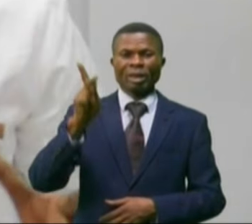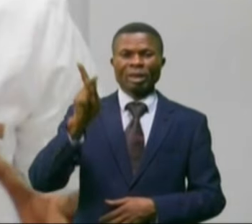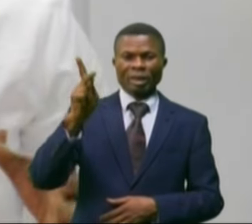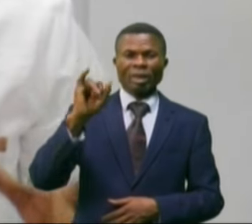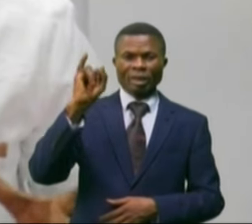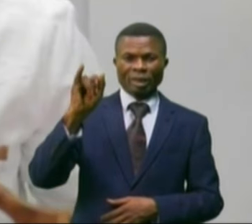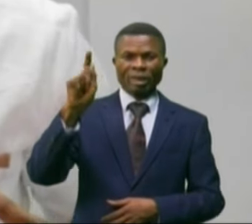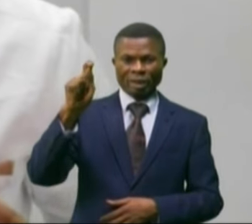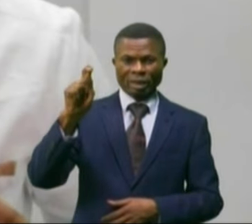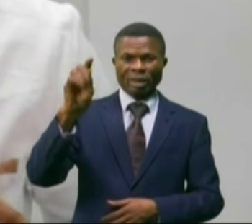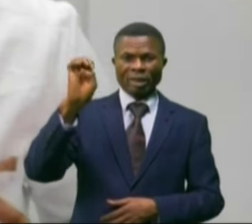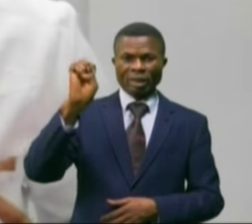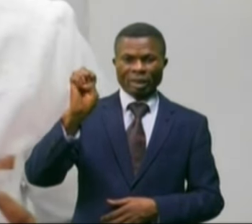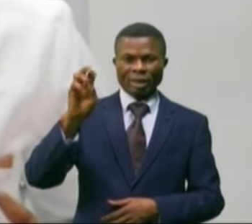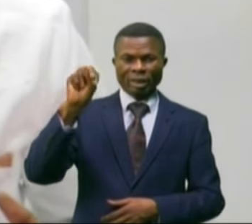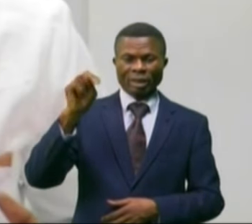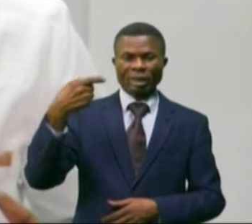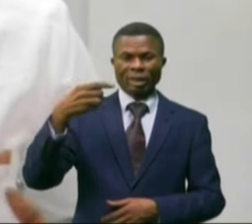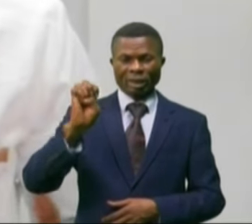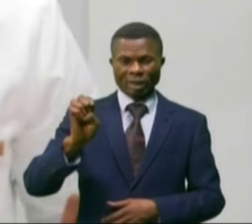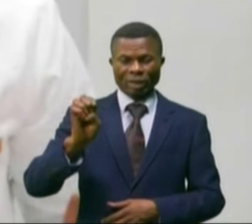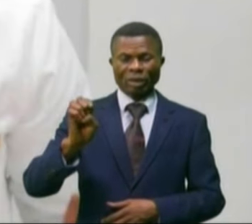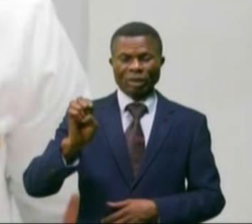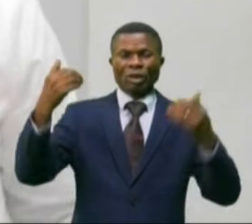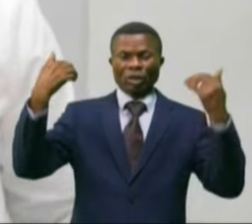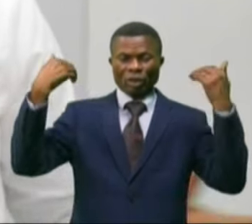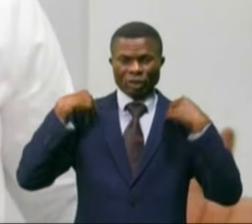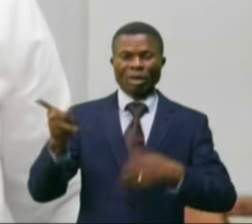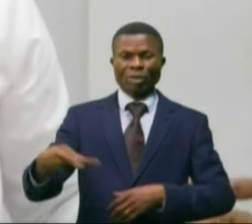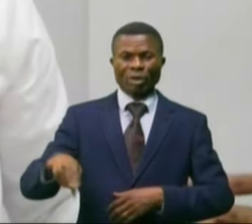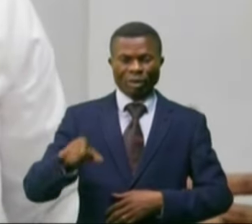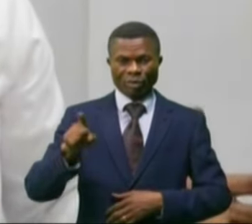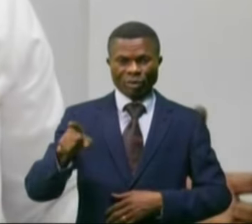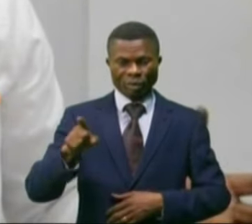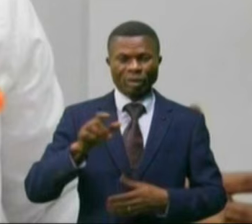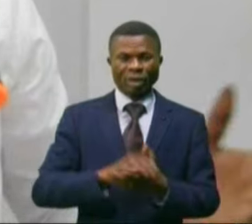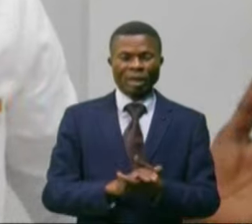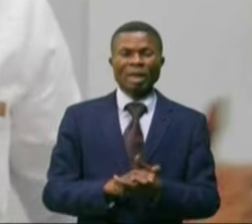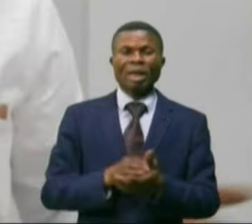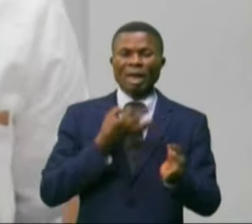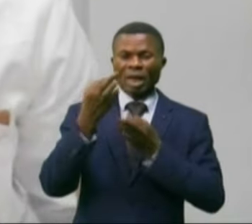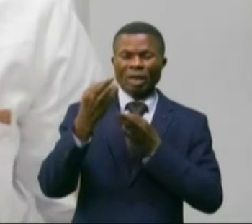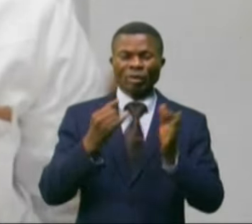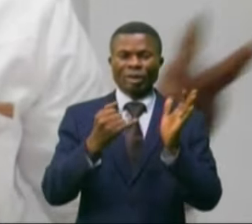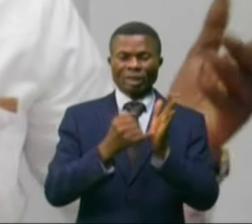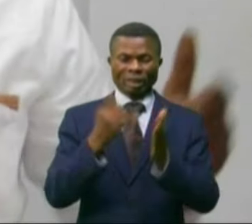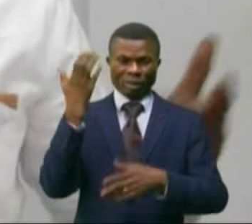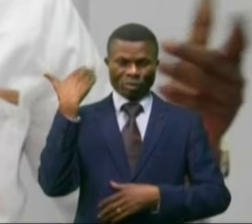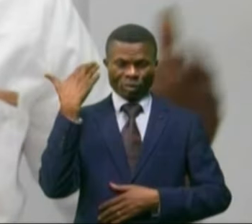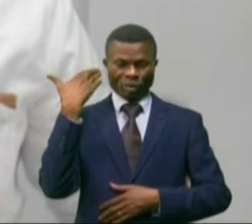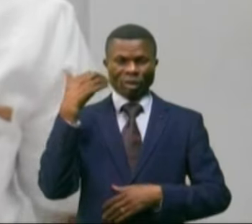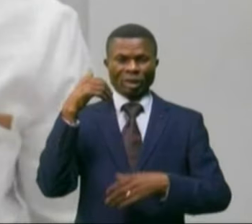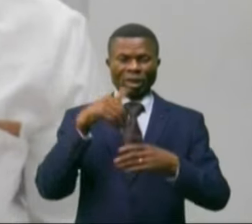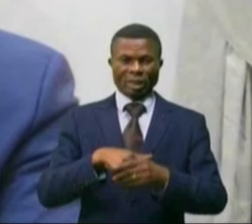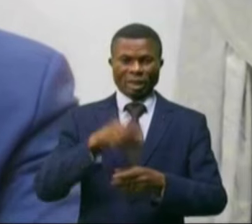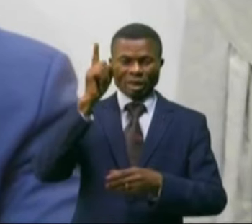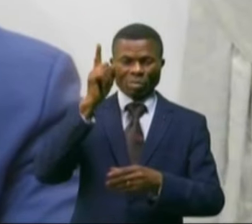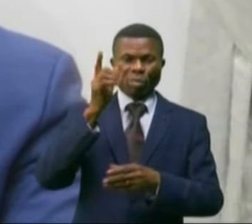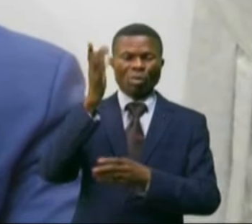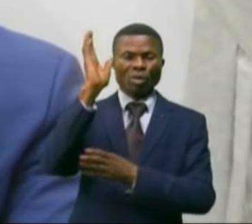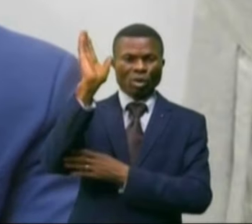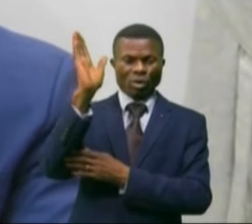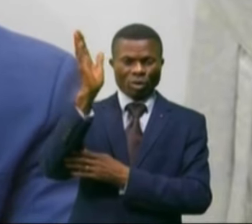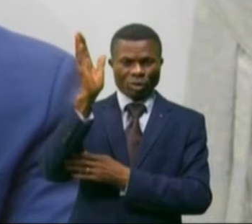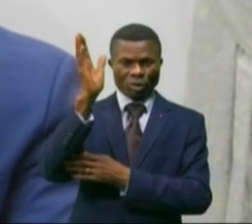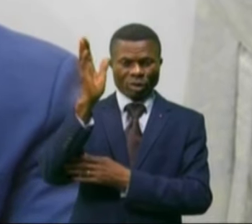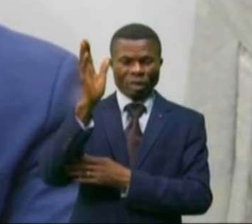Cette détermination, les numéros 1 du Sankourou, l'a exprimé ce week-end dernier au cours du premier congrès des